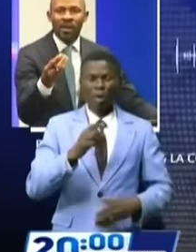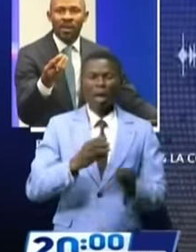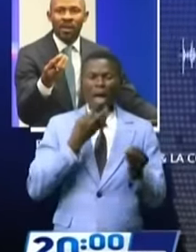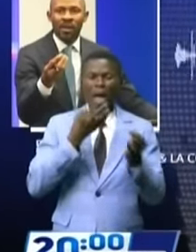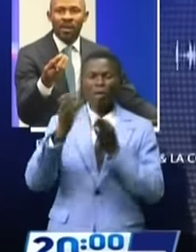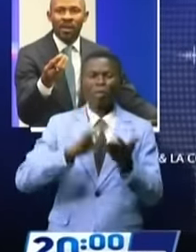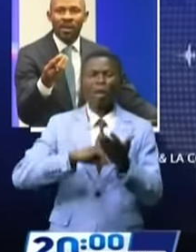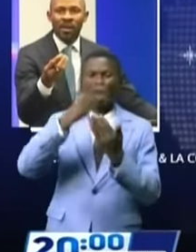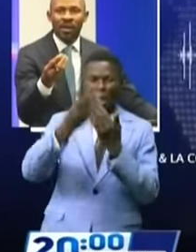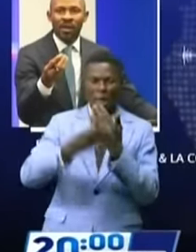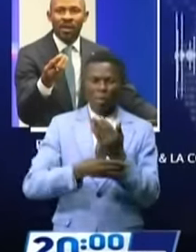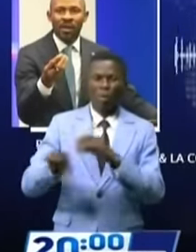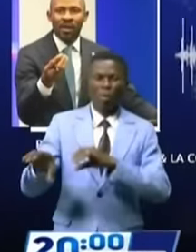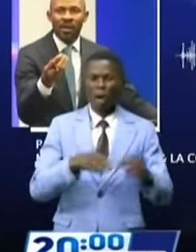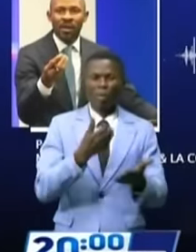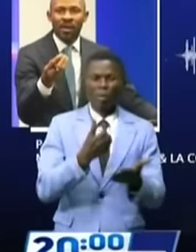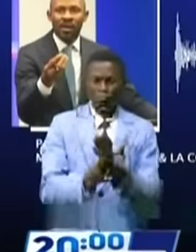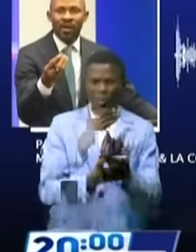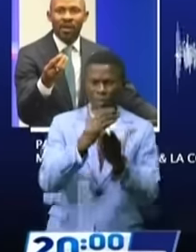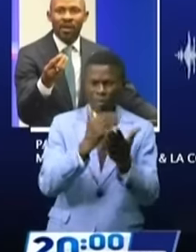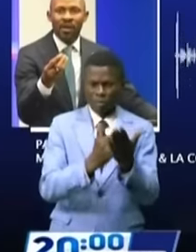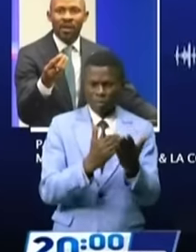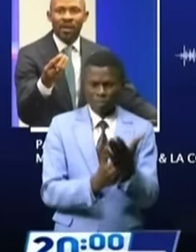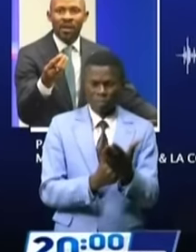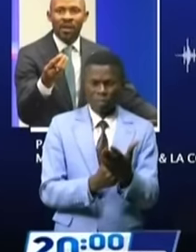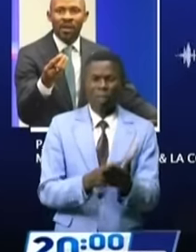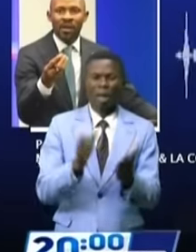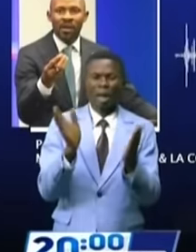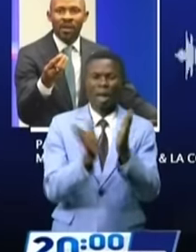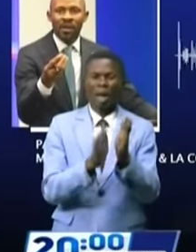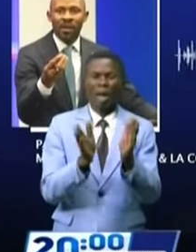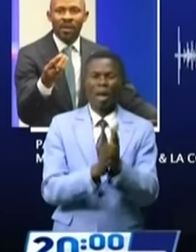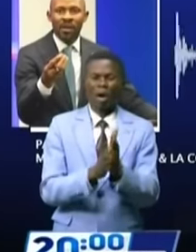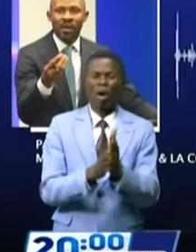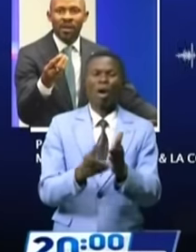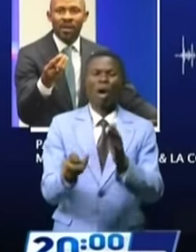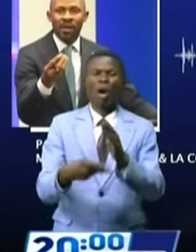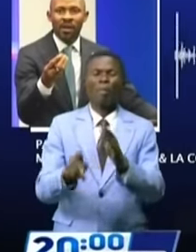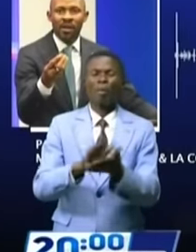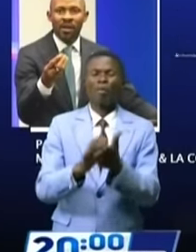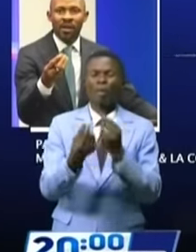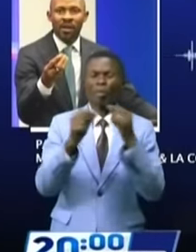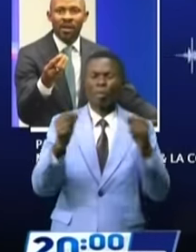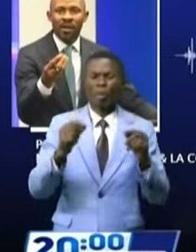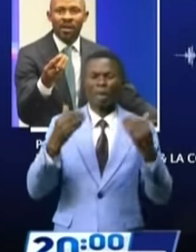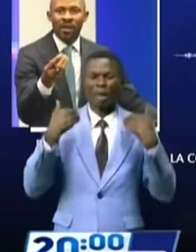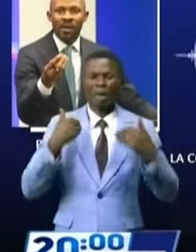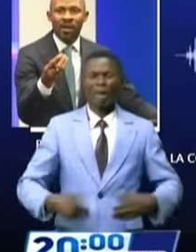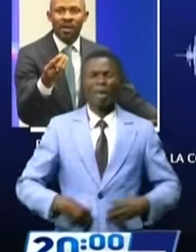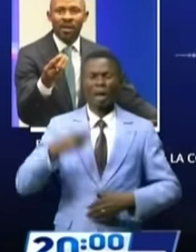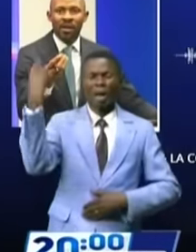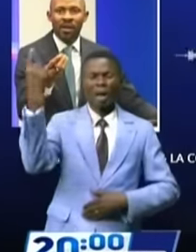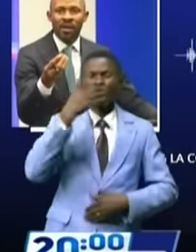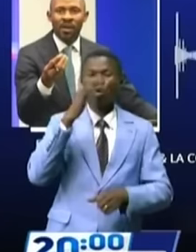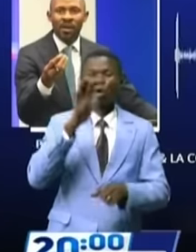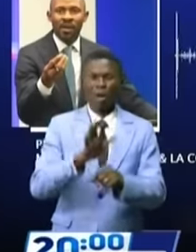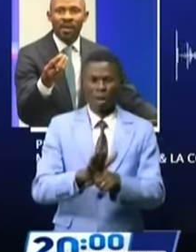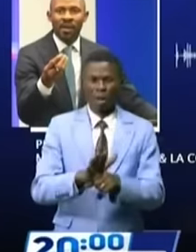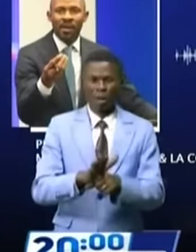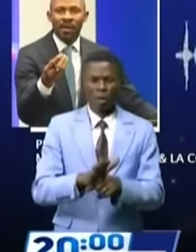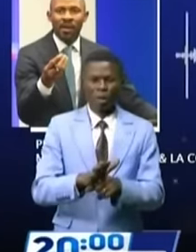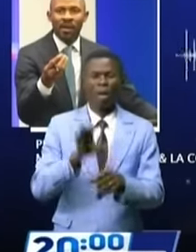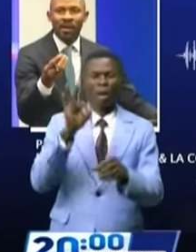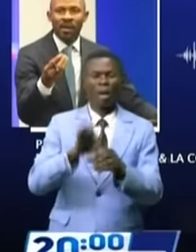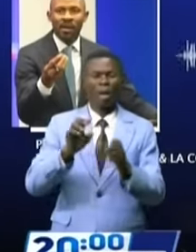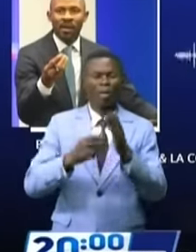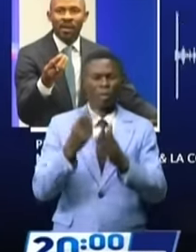du travail qui a été fait. Il est revenu sur sa gratuité, il est revenu sur la couverture santé universelle et il a promis qu'après sa réélection,